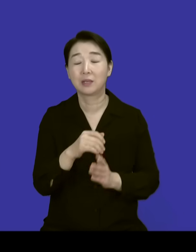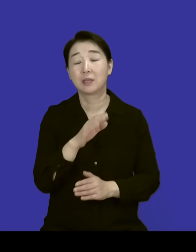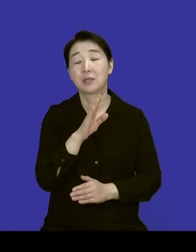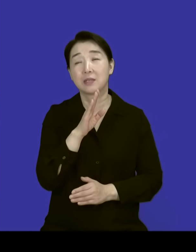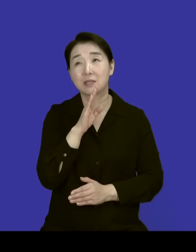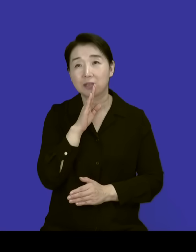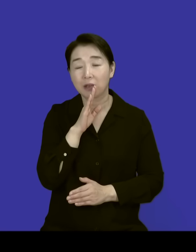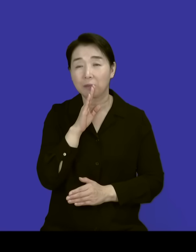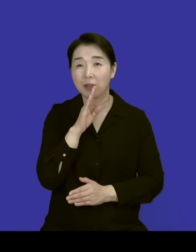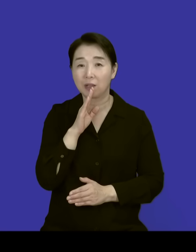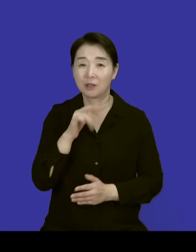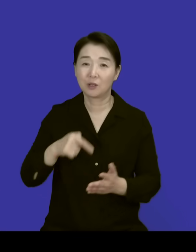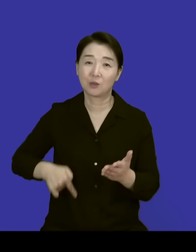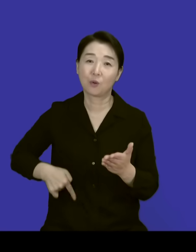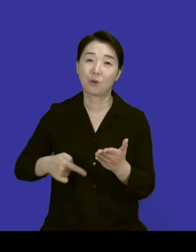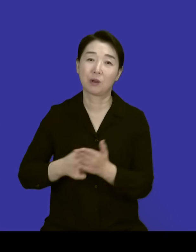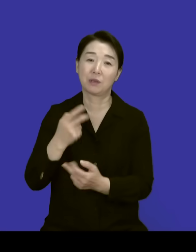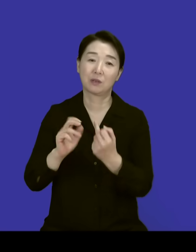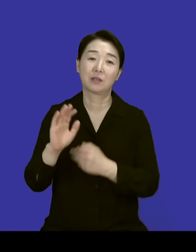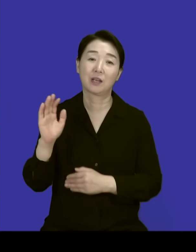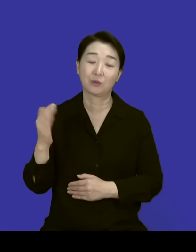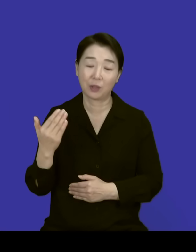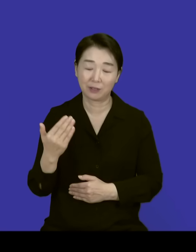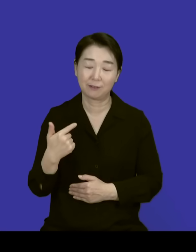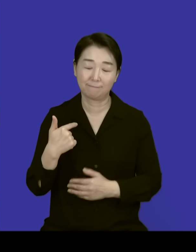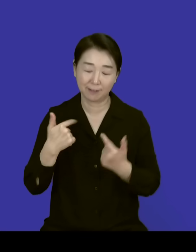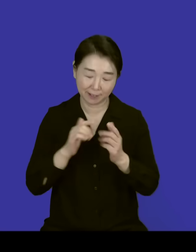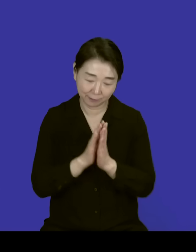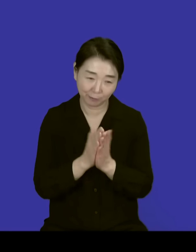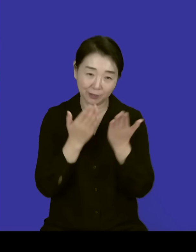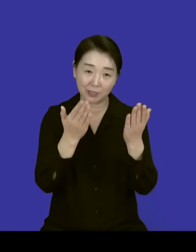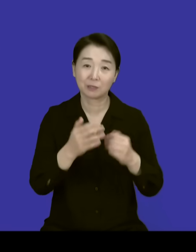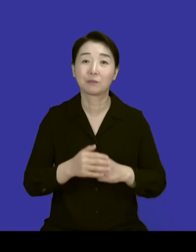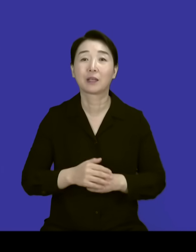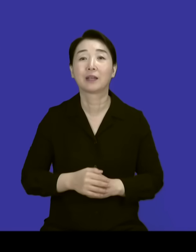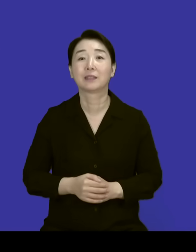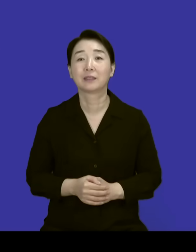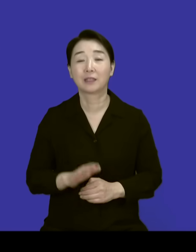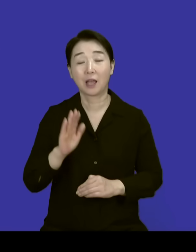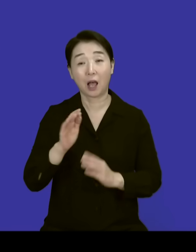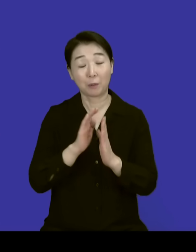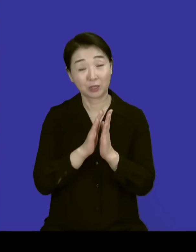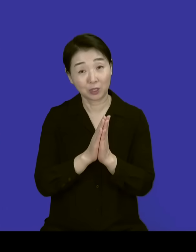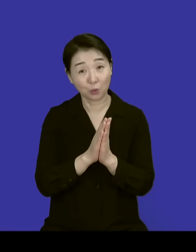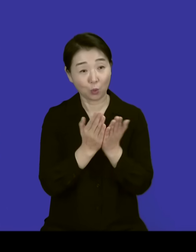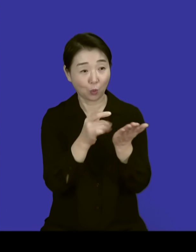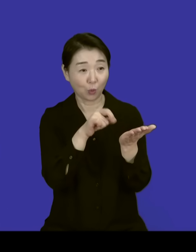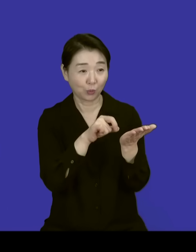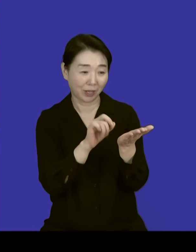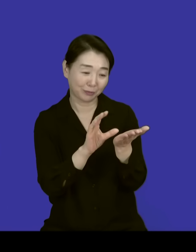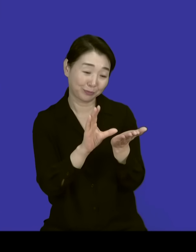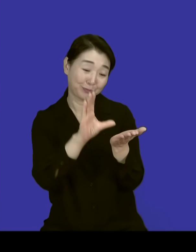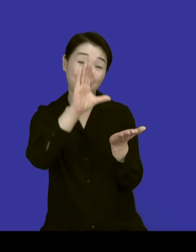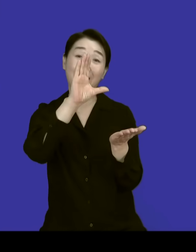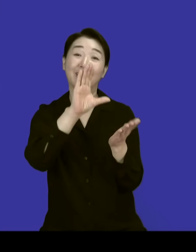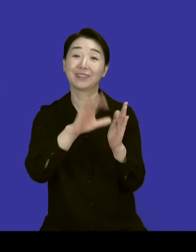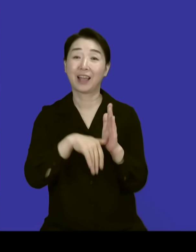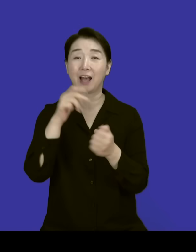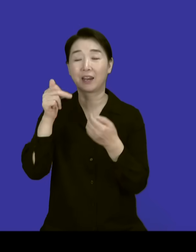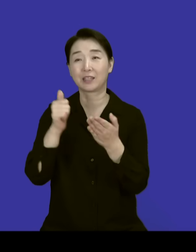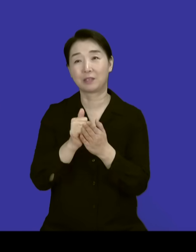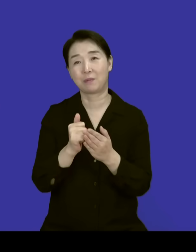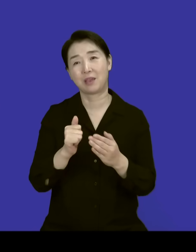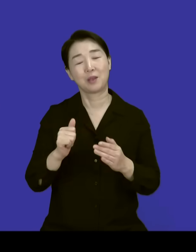용기 있는 용감한 형제가 되시기를 아유, 제가 열심히 너무너무 기도하겠습니다. 예, 앞으로도 감사합니다. 그 기도 노트가 계속 권수를 늘려갈수록 하나님의